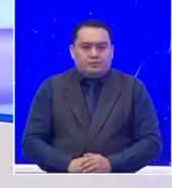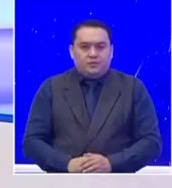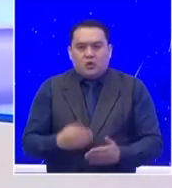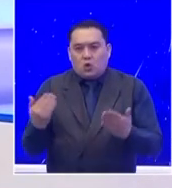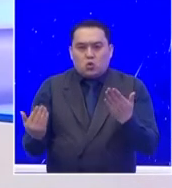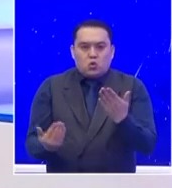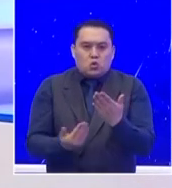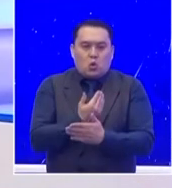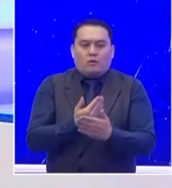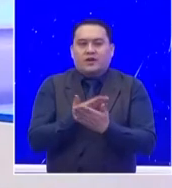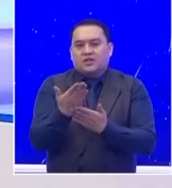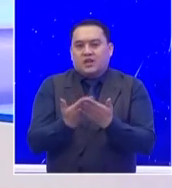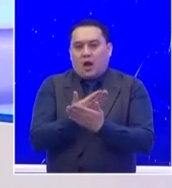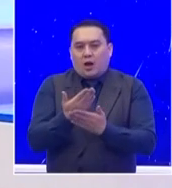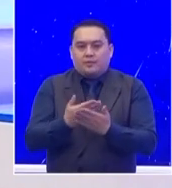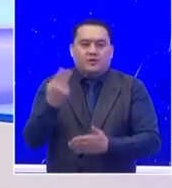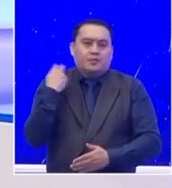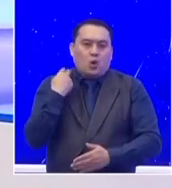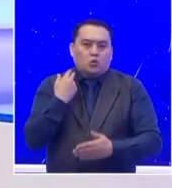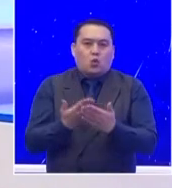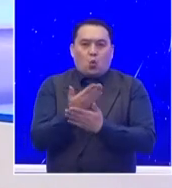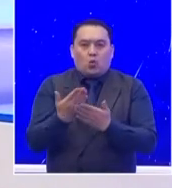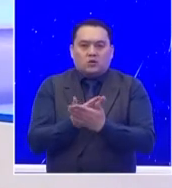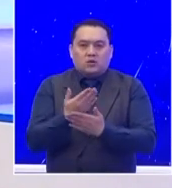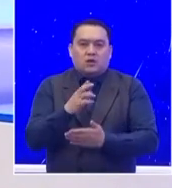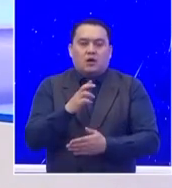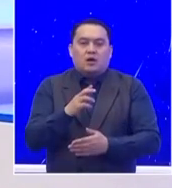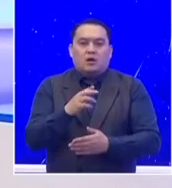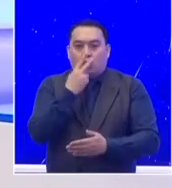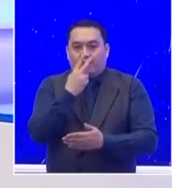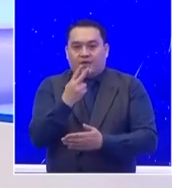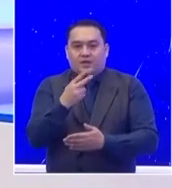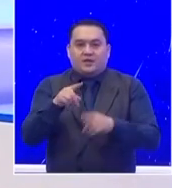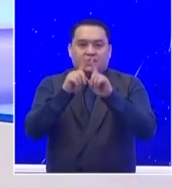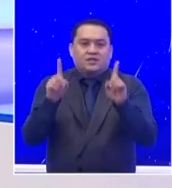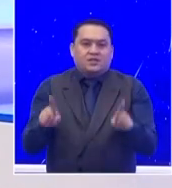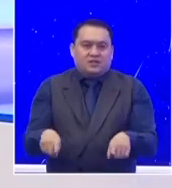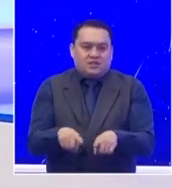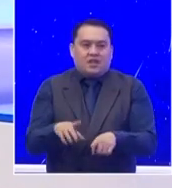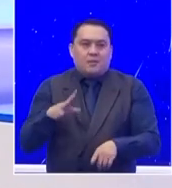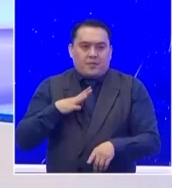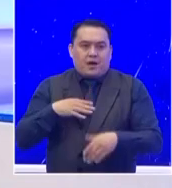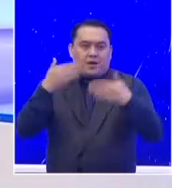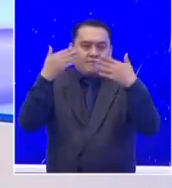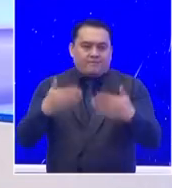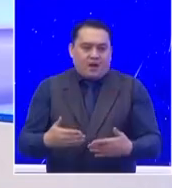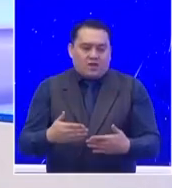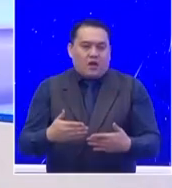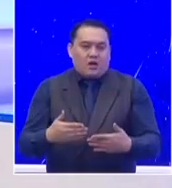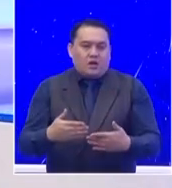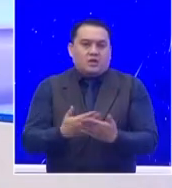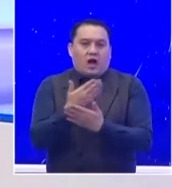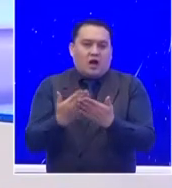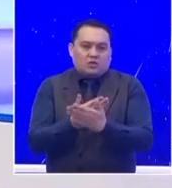Новое граффити, выполненное британским уличным художником Бэнкси, заметили на стене в Бристоле, в районе Бартон-Хилл. На